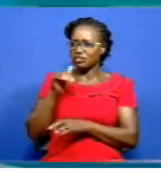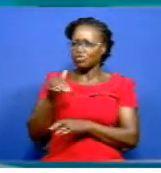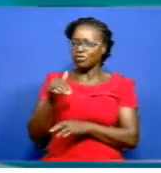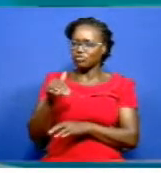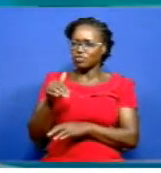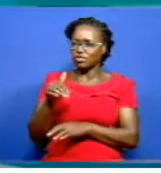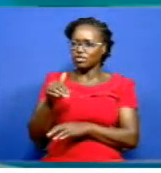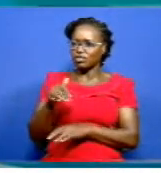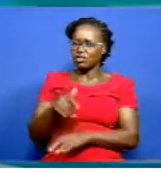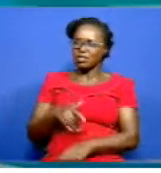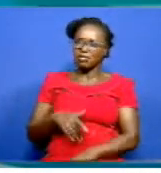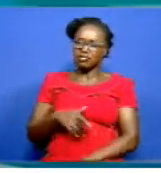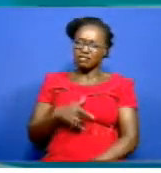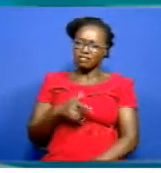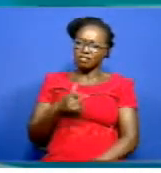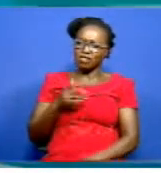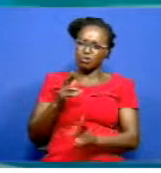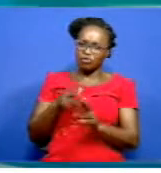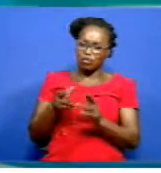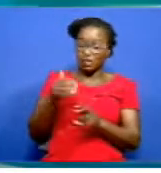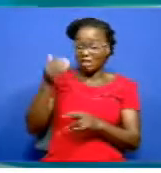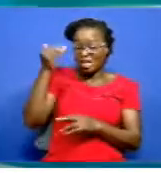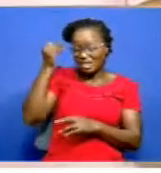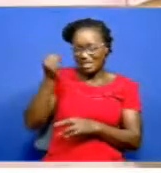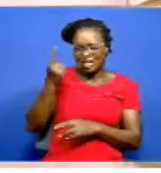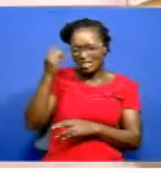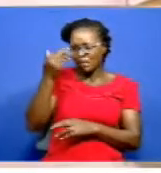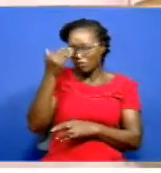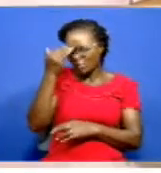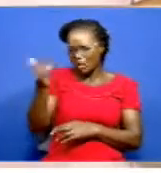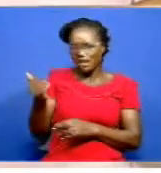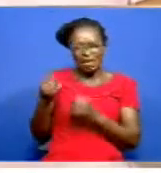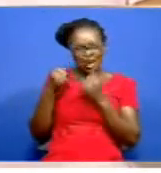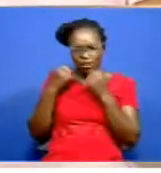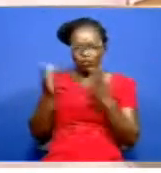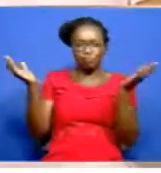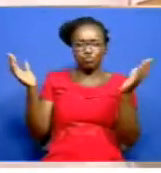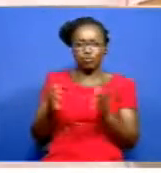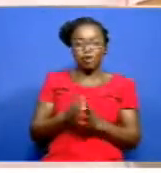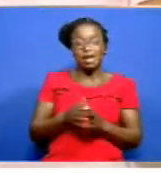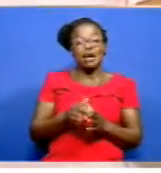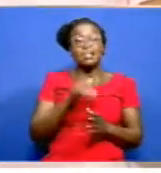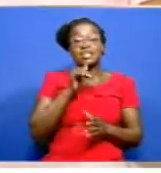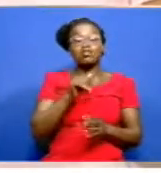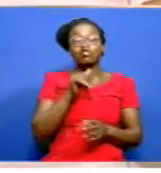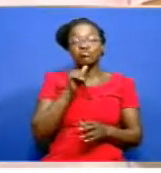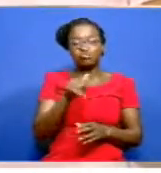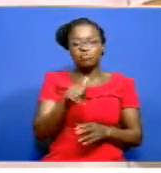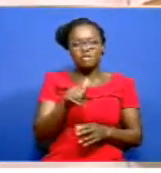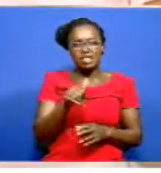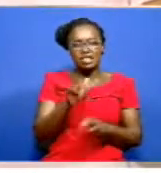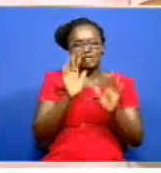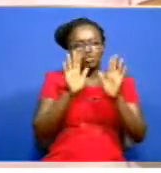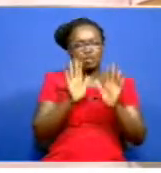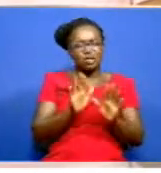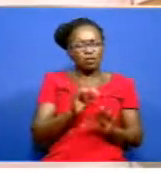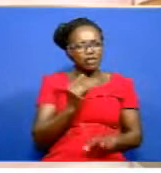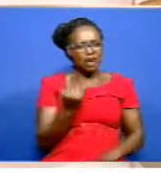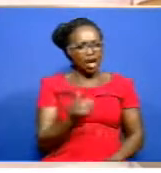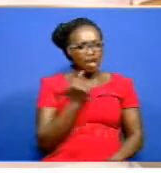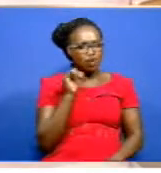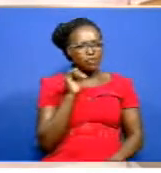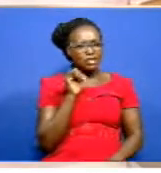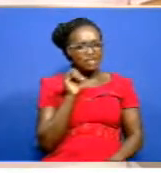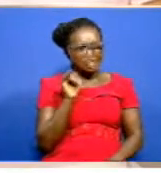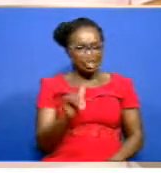ni kama yuko yeye na hajui ni kwa nini. Hajihisi kama mtu, hajihisi wa maana. Ndio, anataka tu kukua kivyake. Sasa